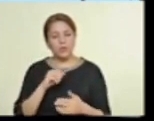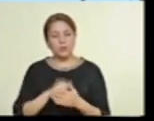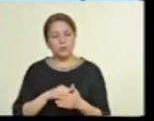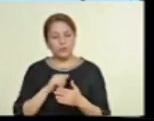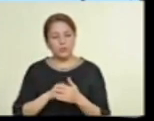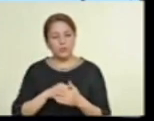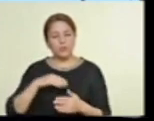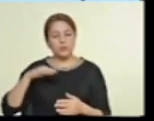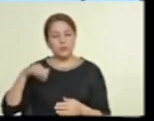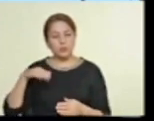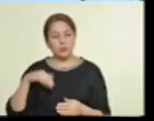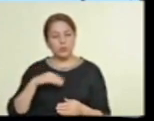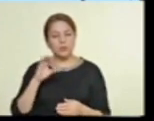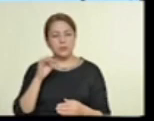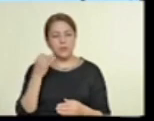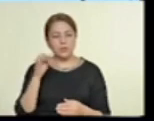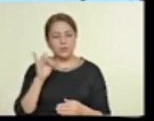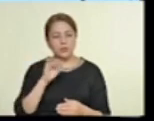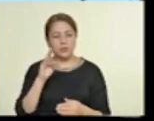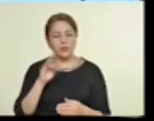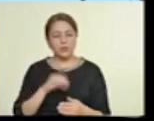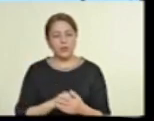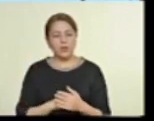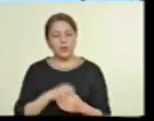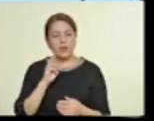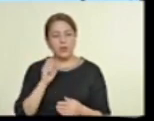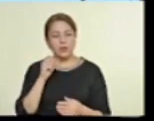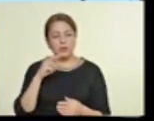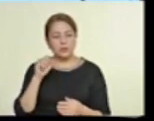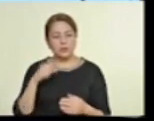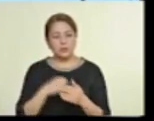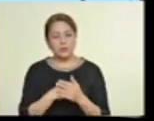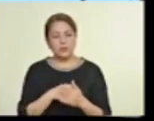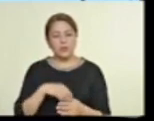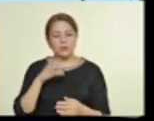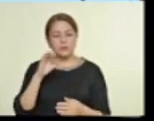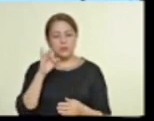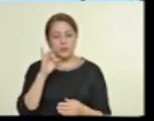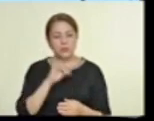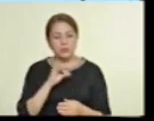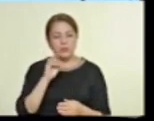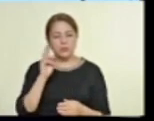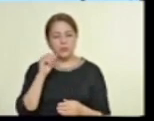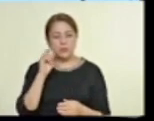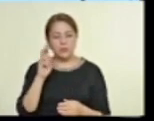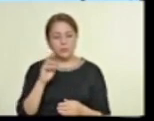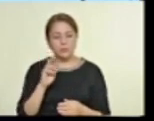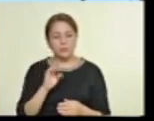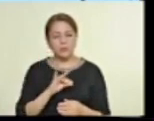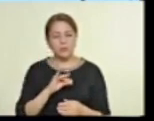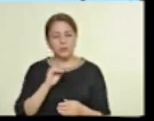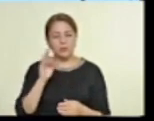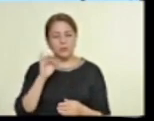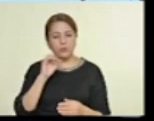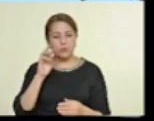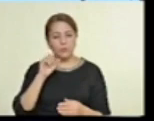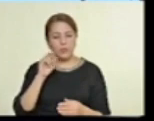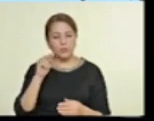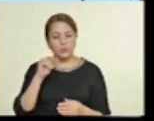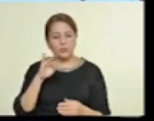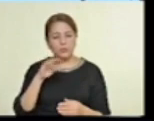tufayli, so'ngra, sayin, qadar, sari kabi ko'makchilari